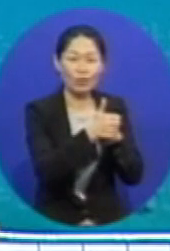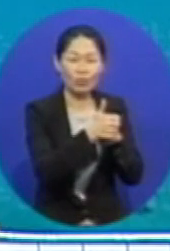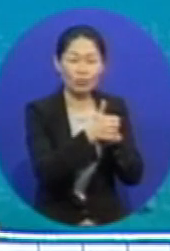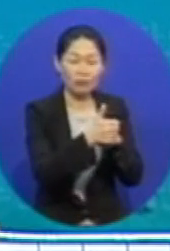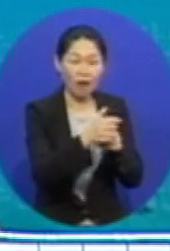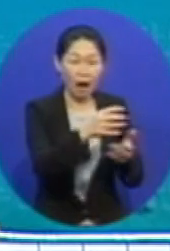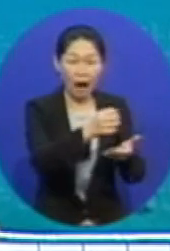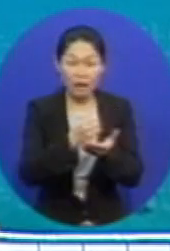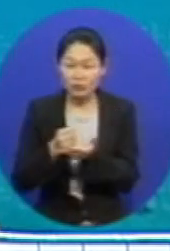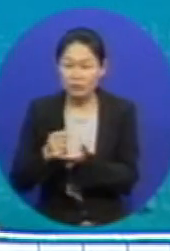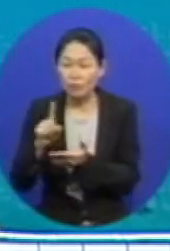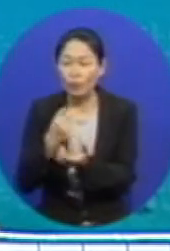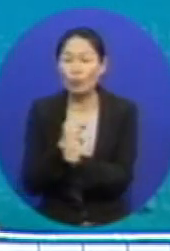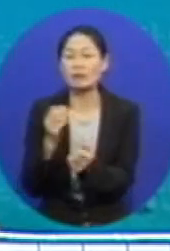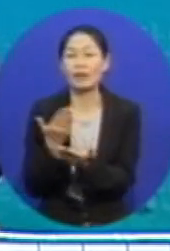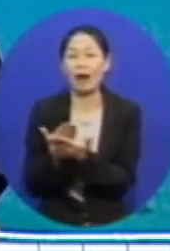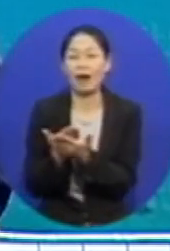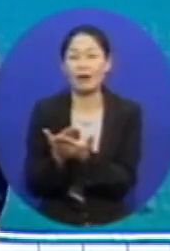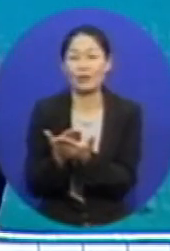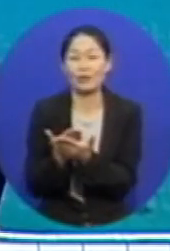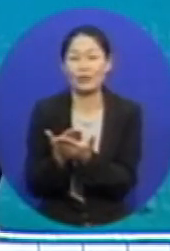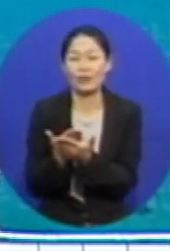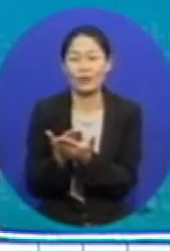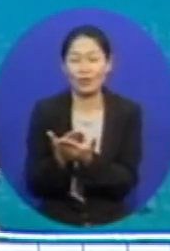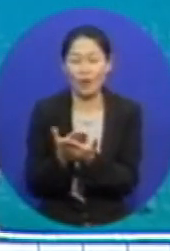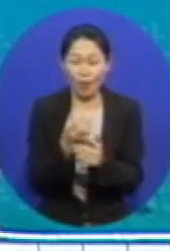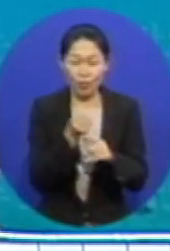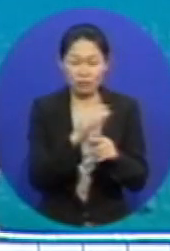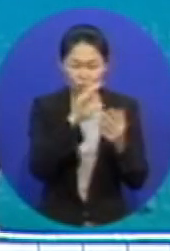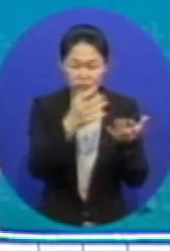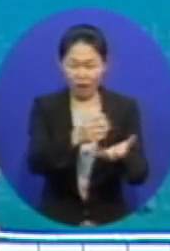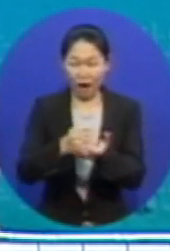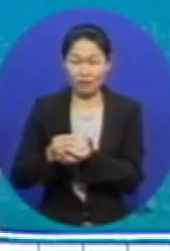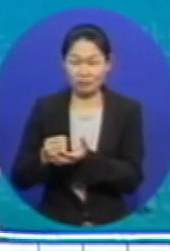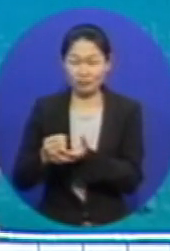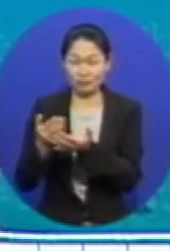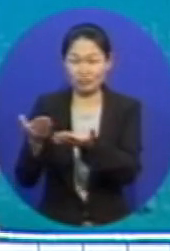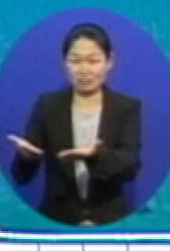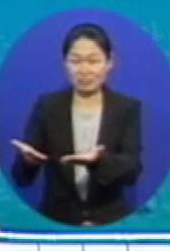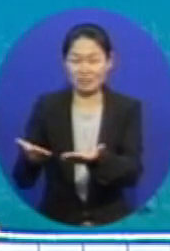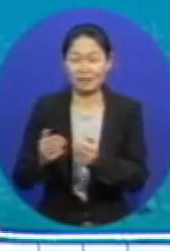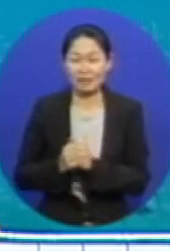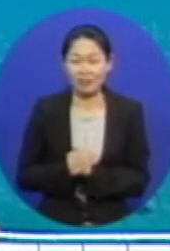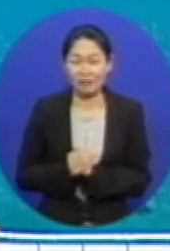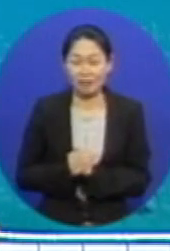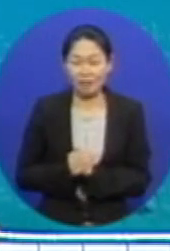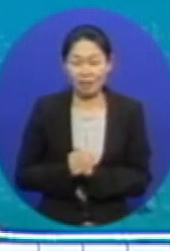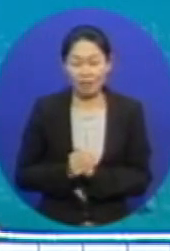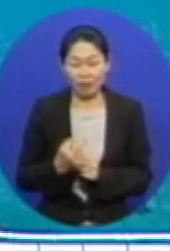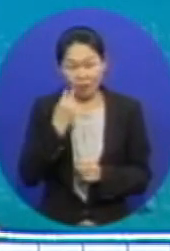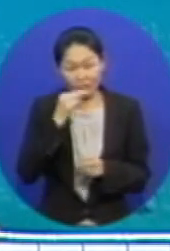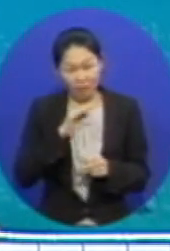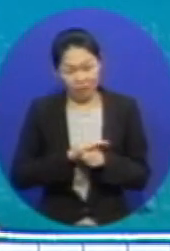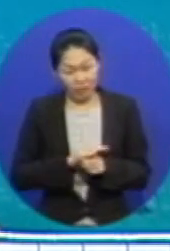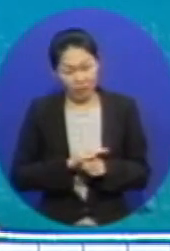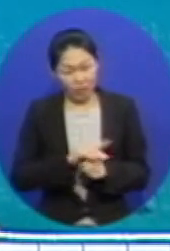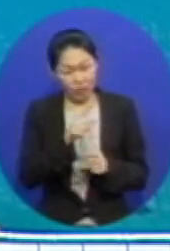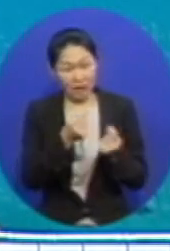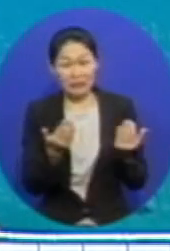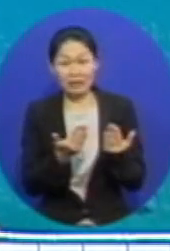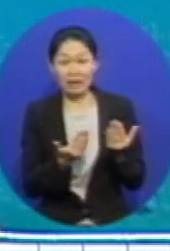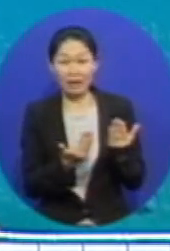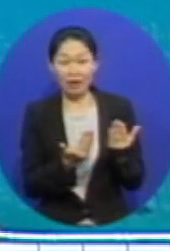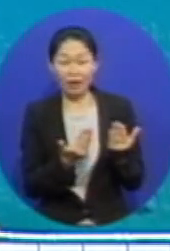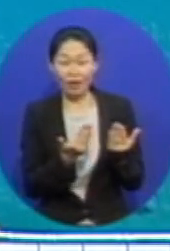용서해 달라고 발 이걸 다 돌려 드릴 테니까 용서해 달라고 하도 기가 막혀서 그런 일이 있을 수가 없기